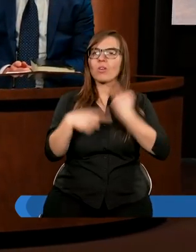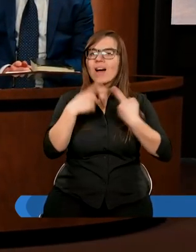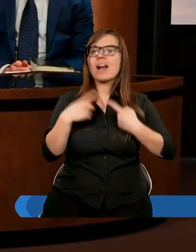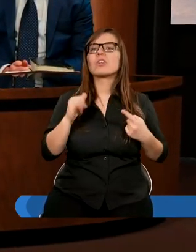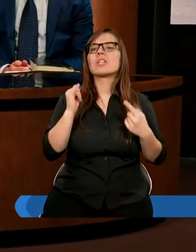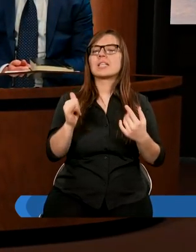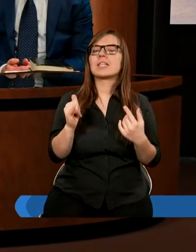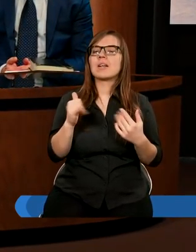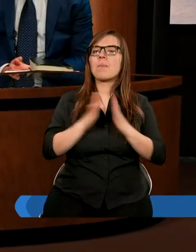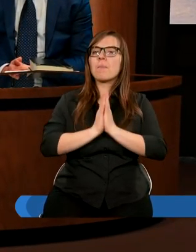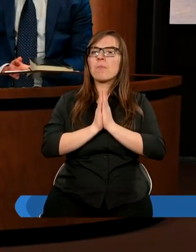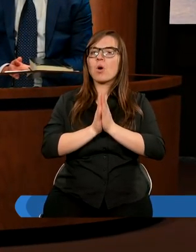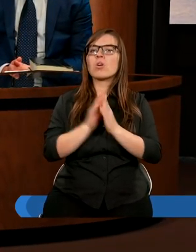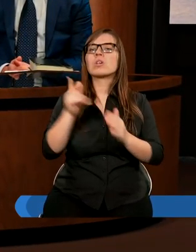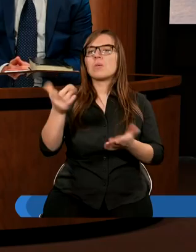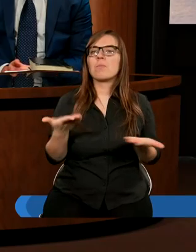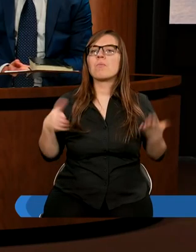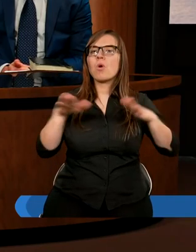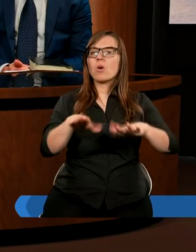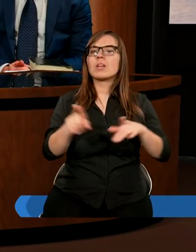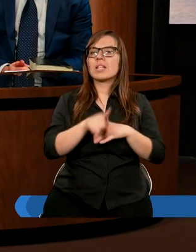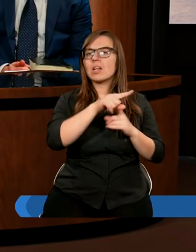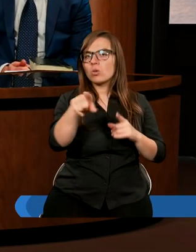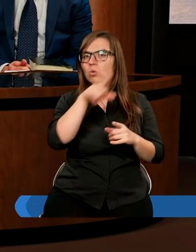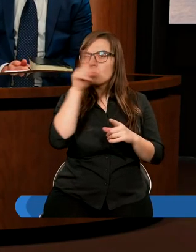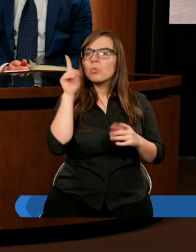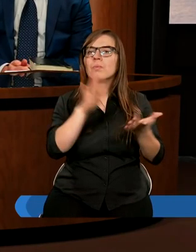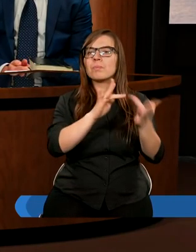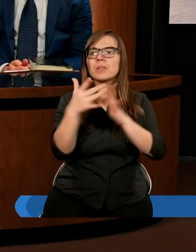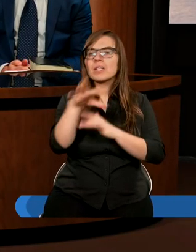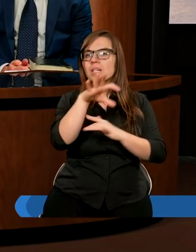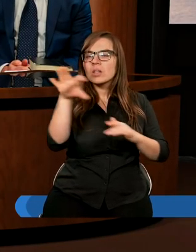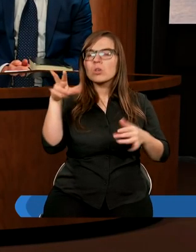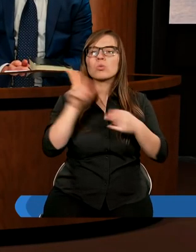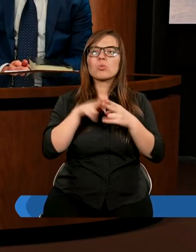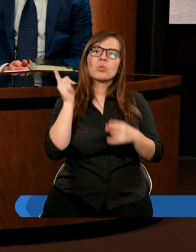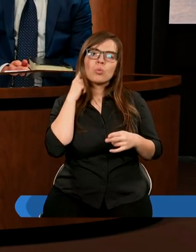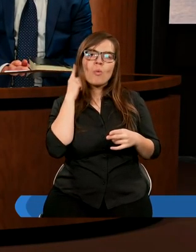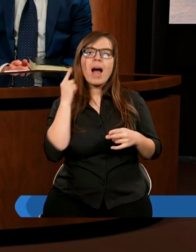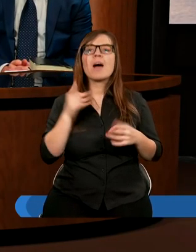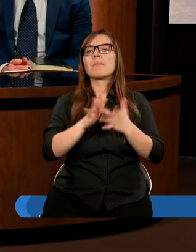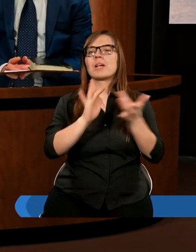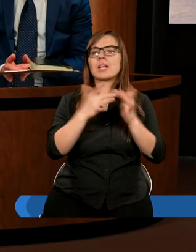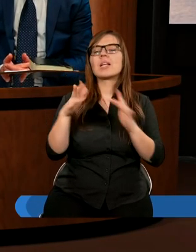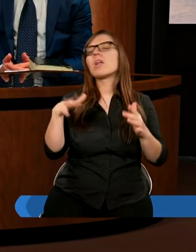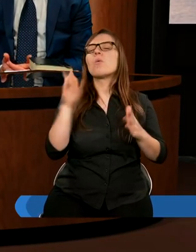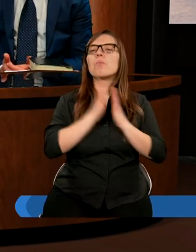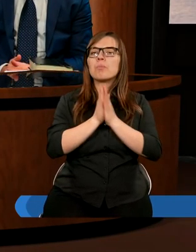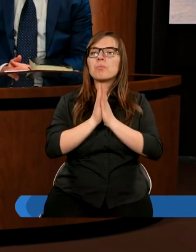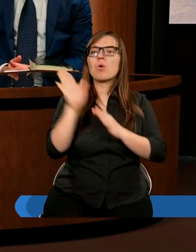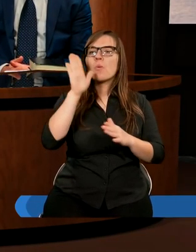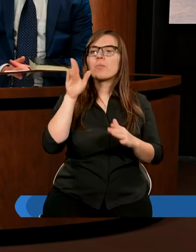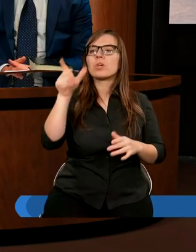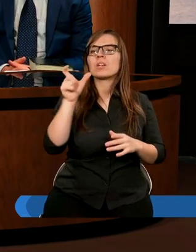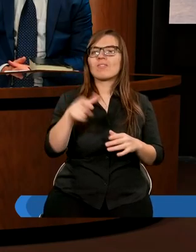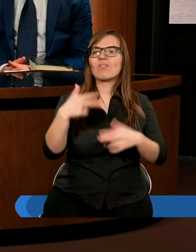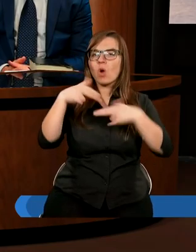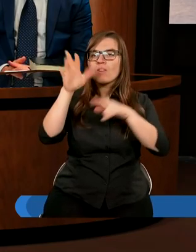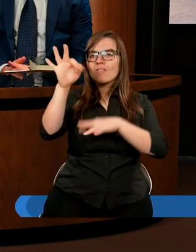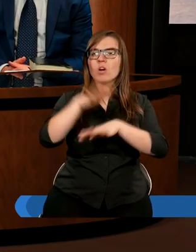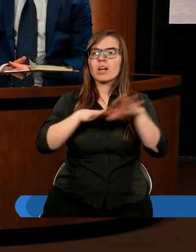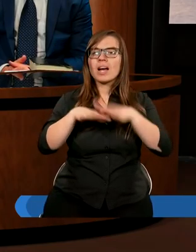i proszę, abyś błogosławię też te wszystkie osoby, które nas słuchają. Panie Boże, odjemy się w Twoje ręce